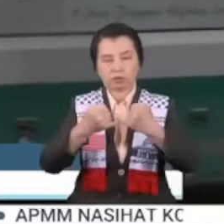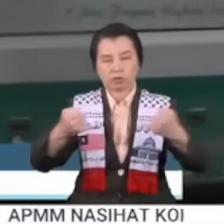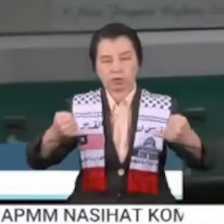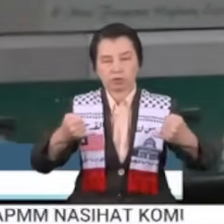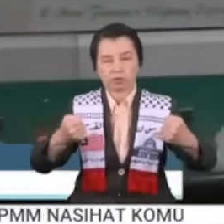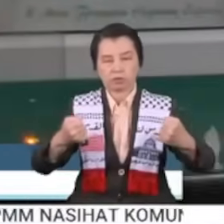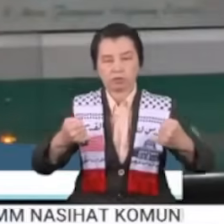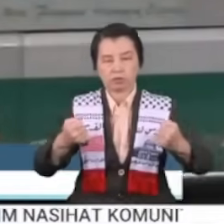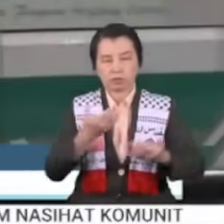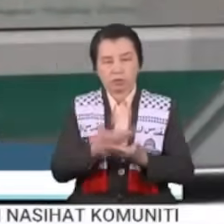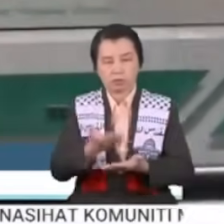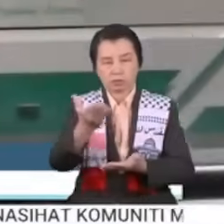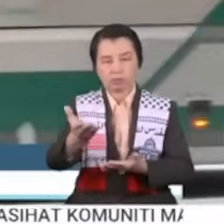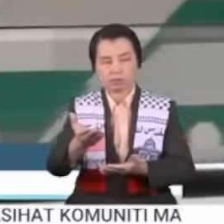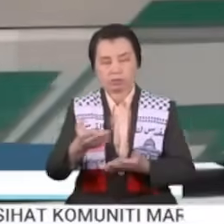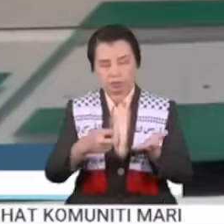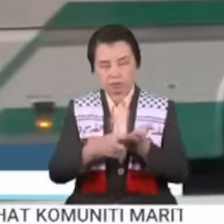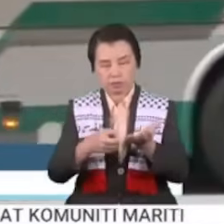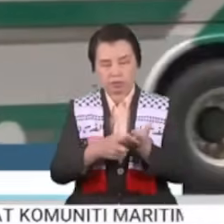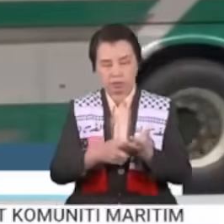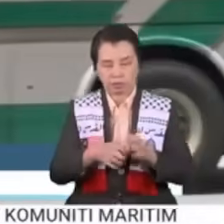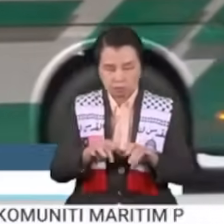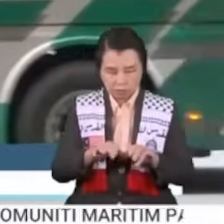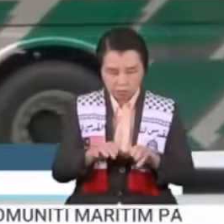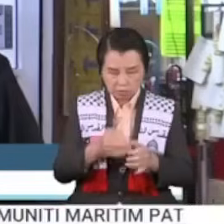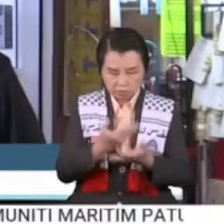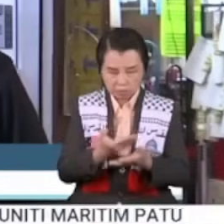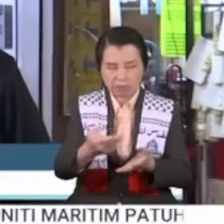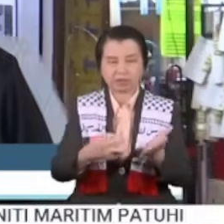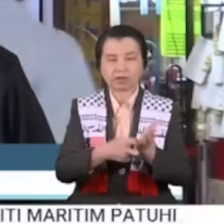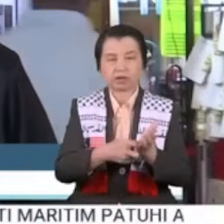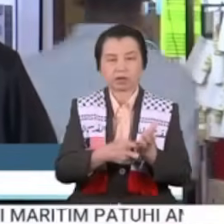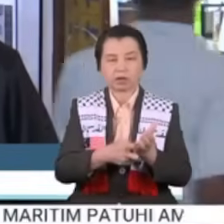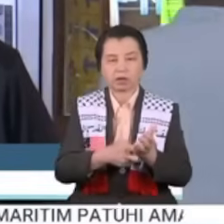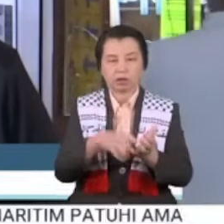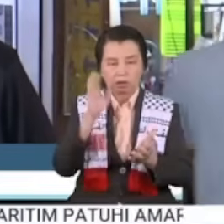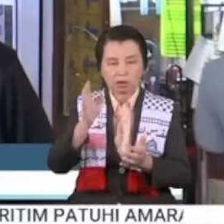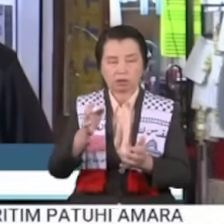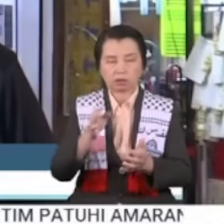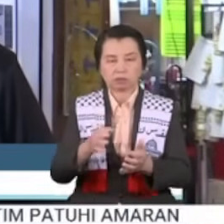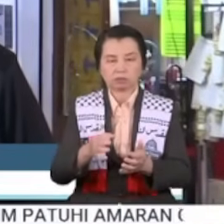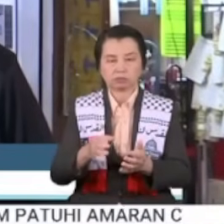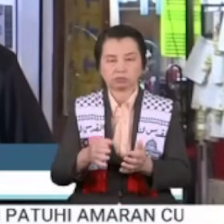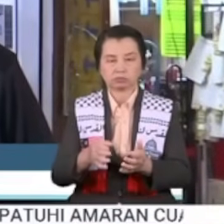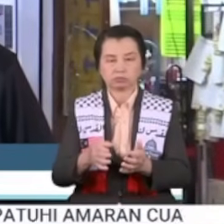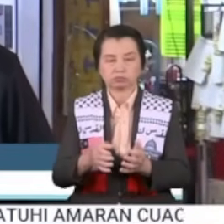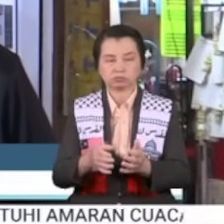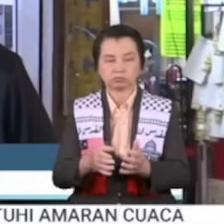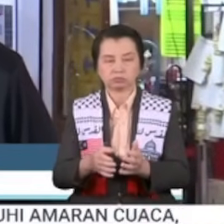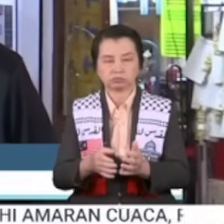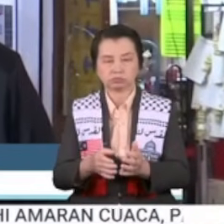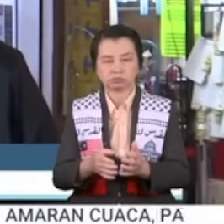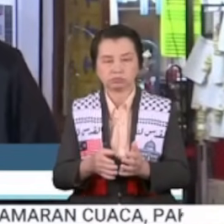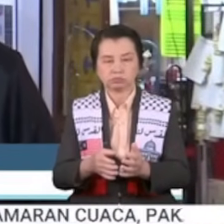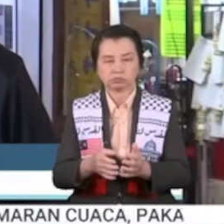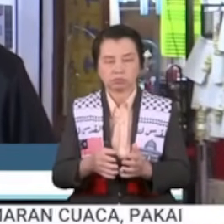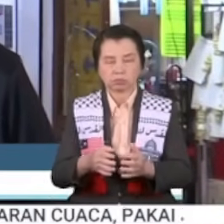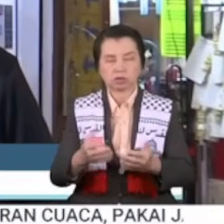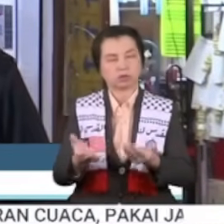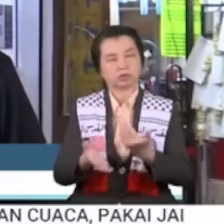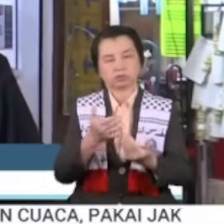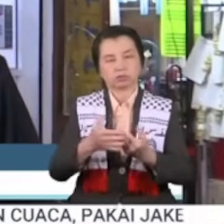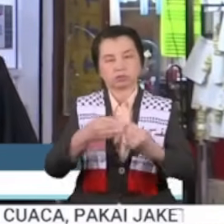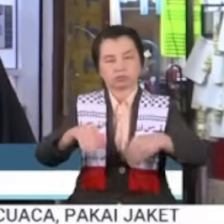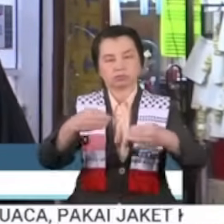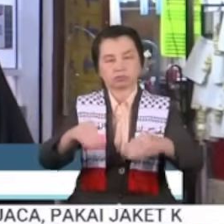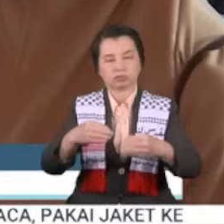online beli tiket secara online dia akan meningkatkan jualan